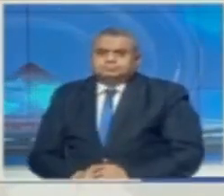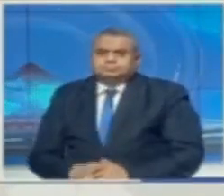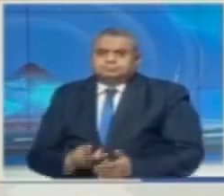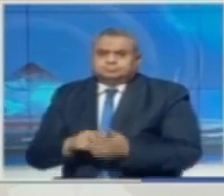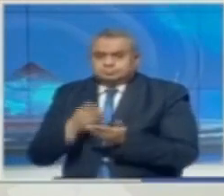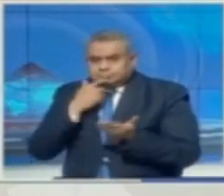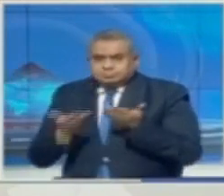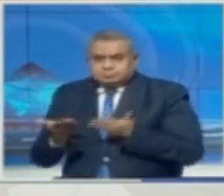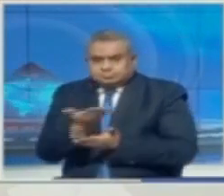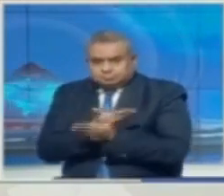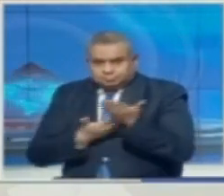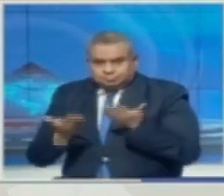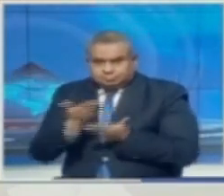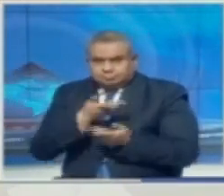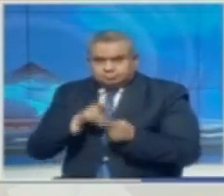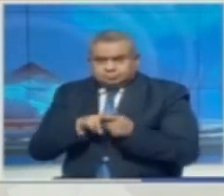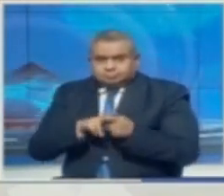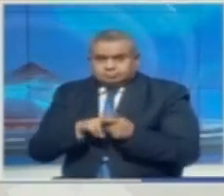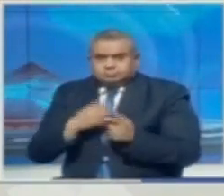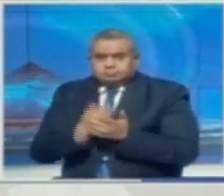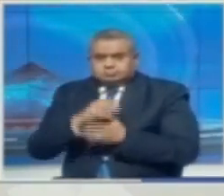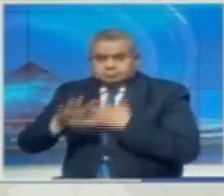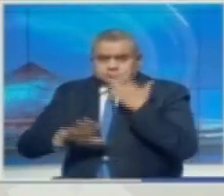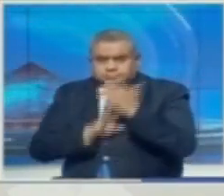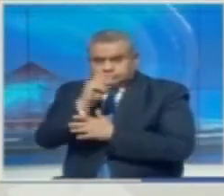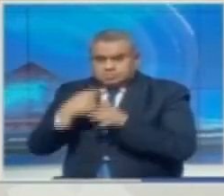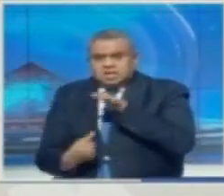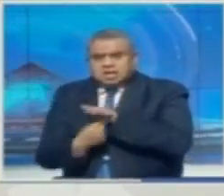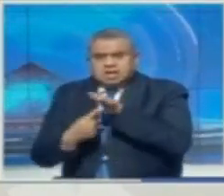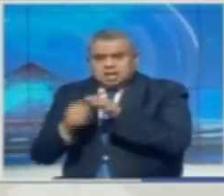وتحدثت أيضا عن أوضاع الجامعة العربية